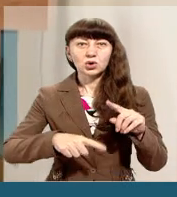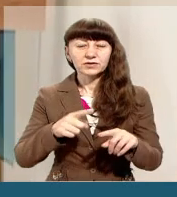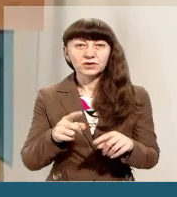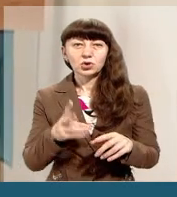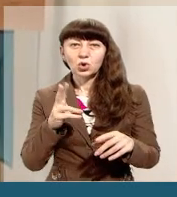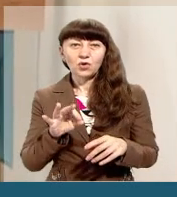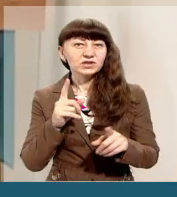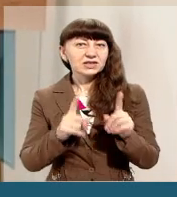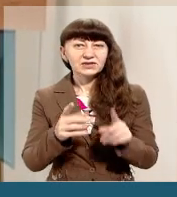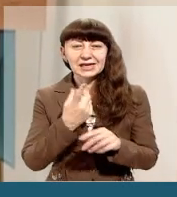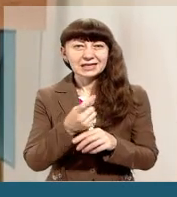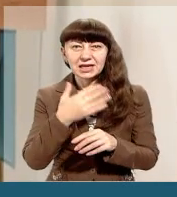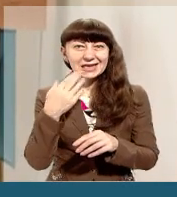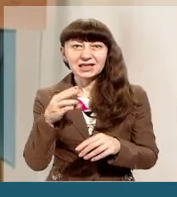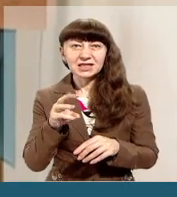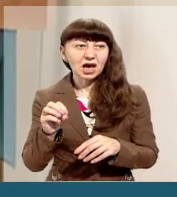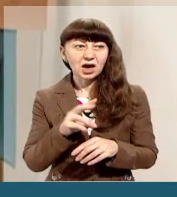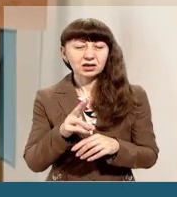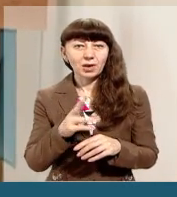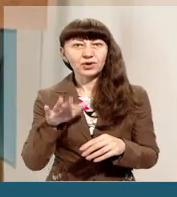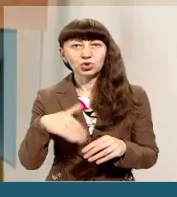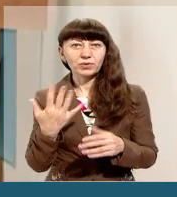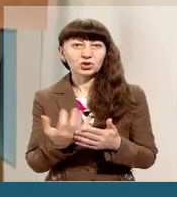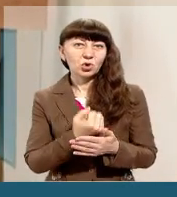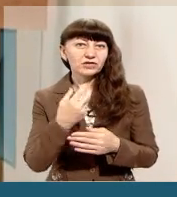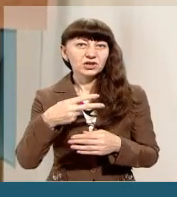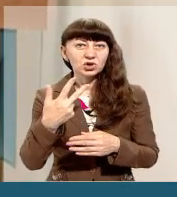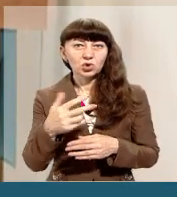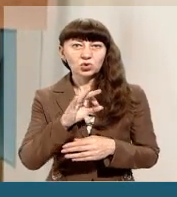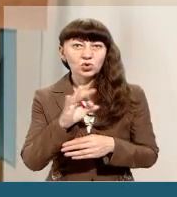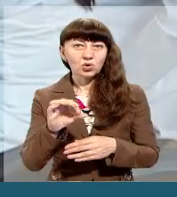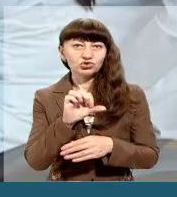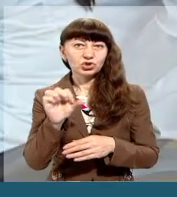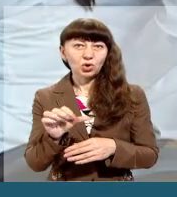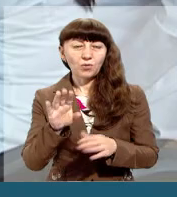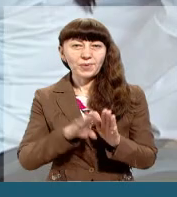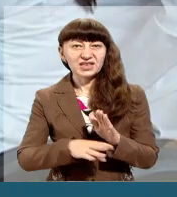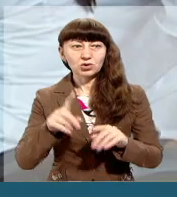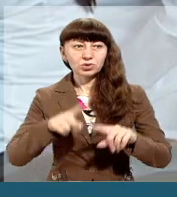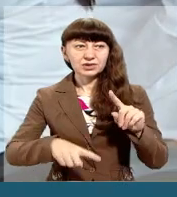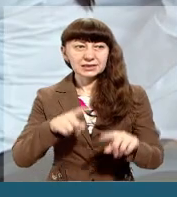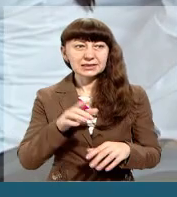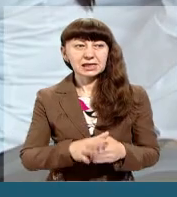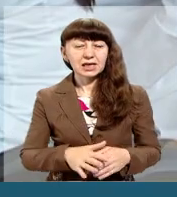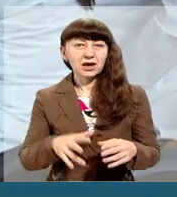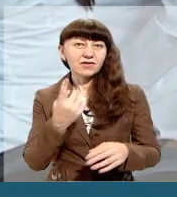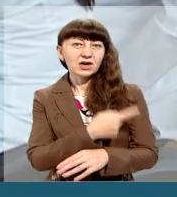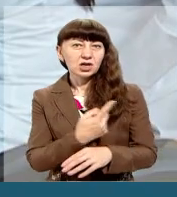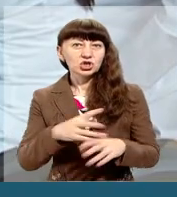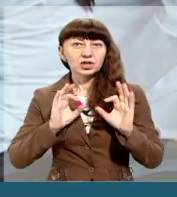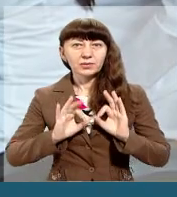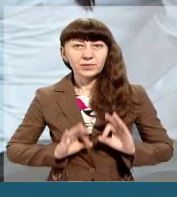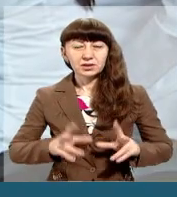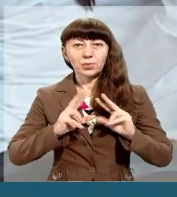так, в результате чего они выявляются после 23:00 часов на улице без родителей. Врачи, инспекторы и педагоги в один